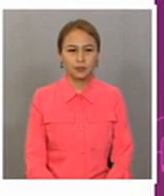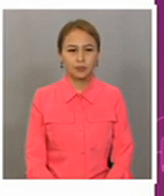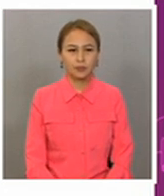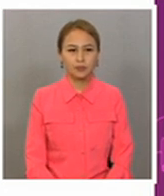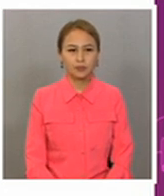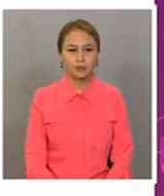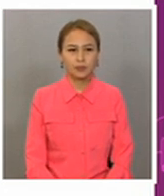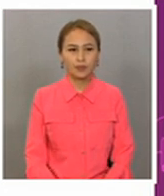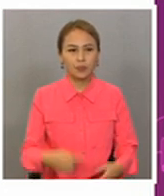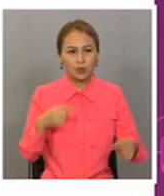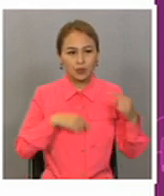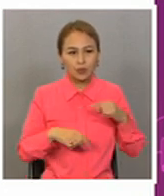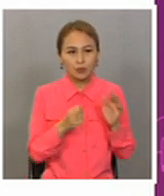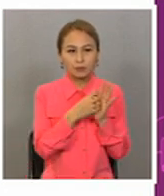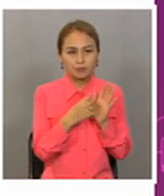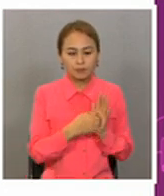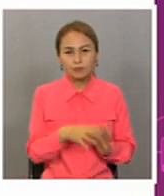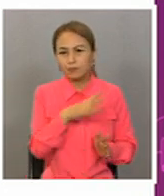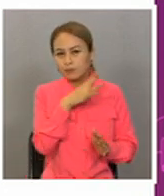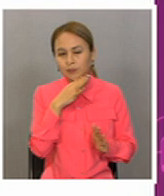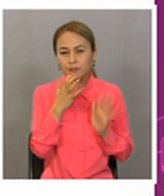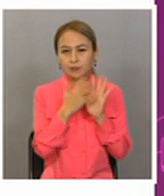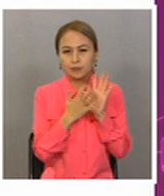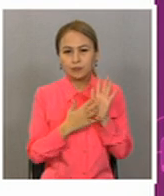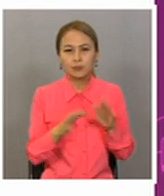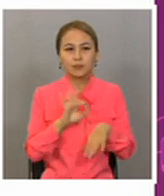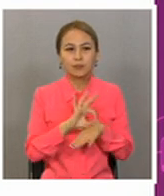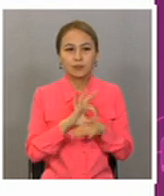Тұла бойын шиқан қаптап, қотыр болды.